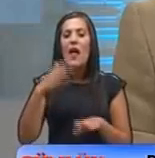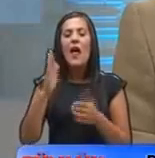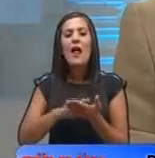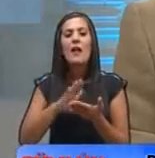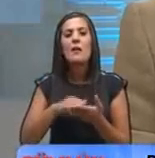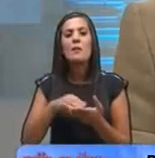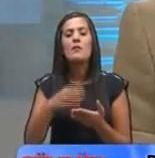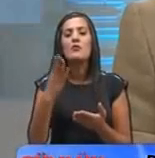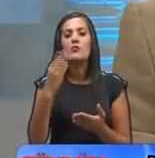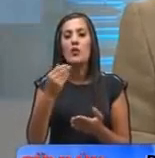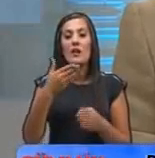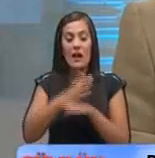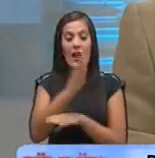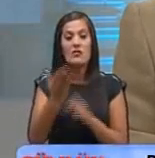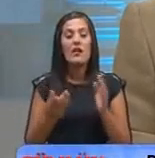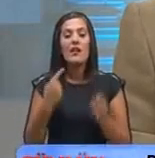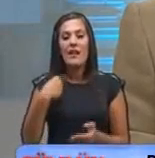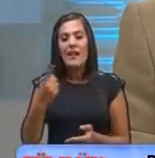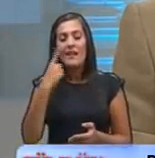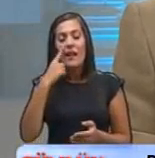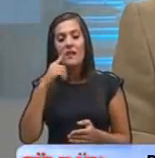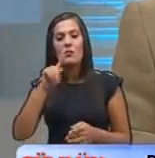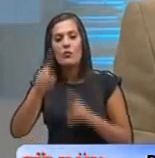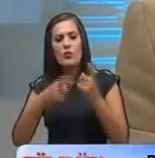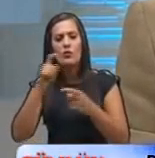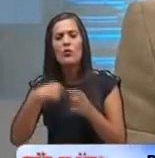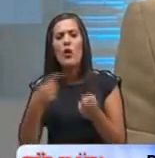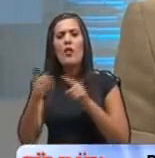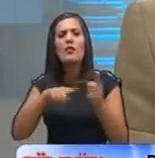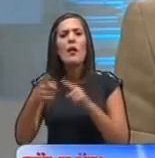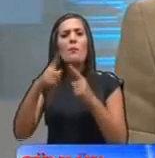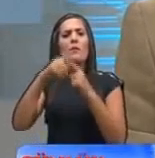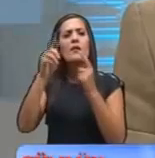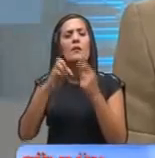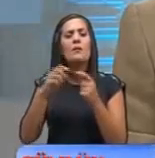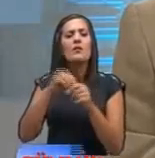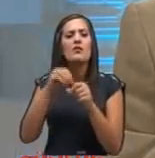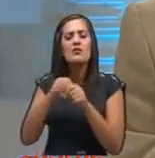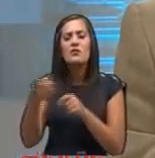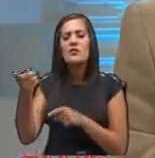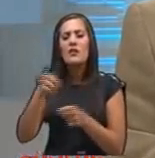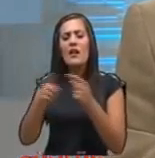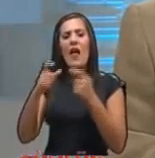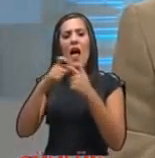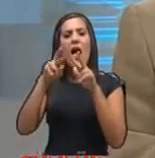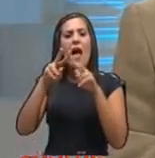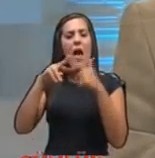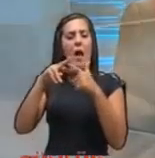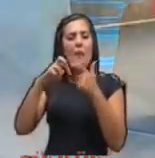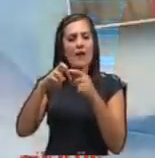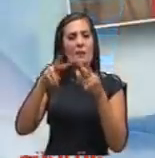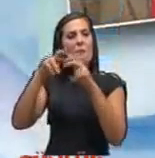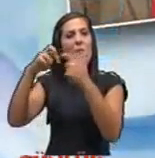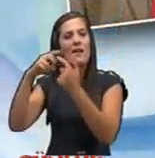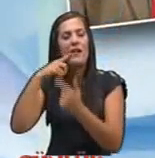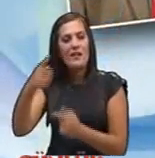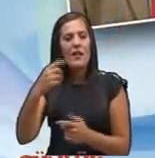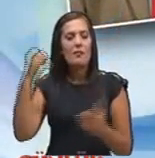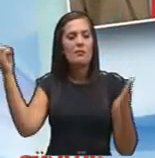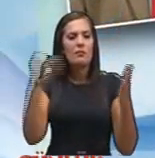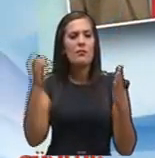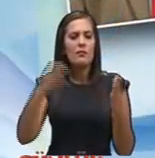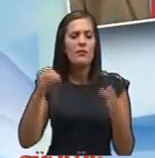çok tanı değeri yüksek yöntemler var. Bunun başında tabii magnetik rezonans, kısaca MR, MR dediğimiz tetkik geliyor